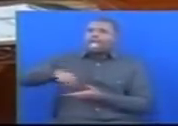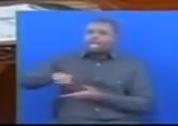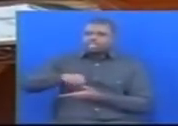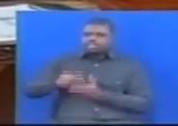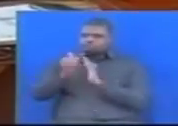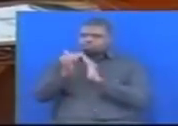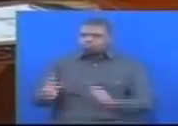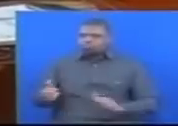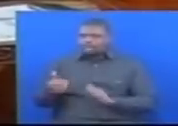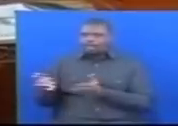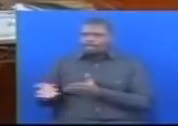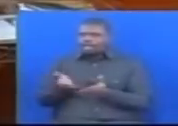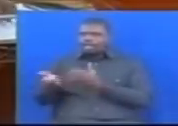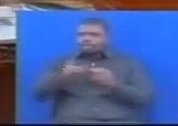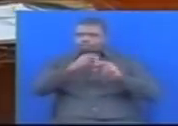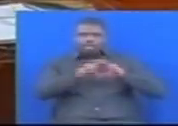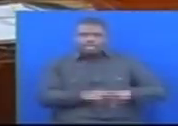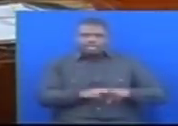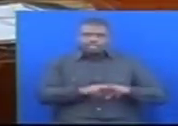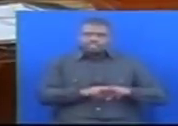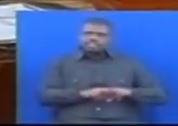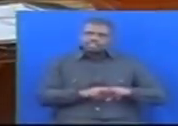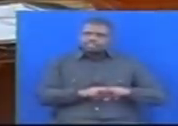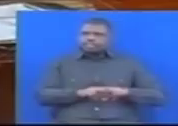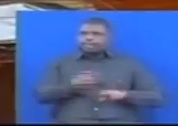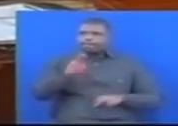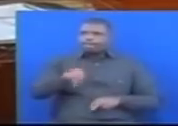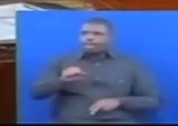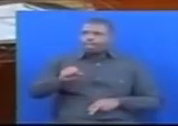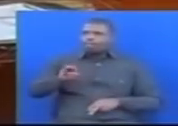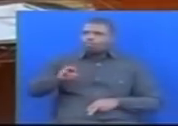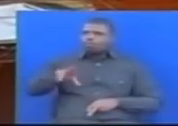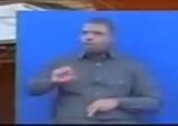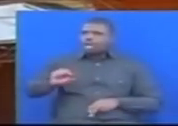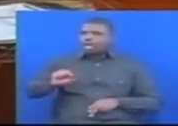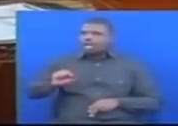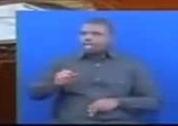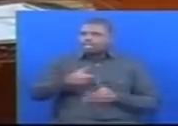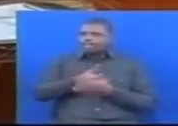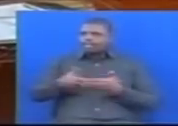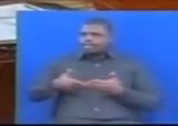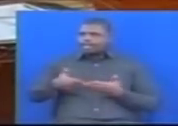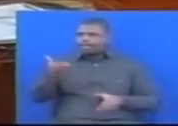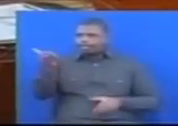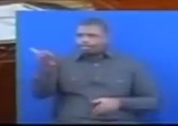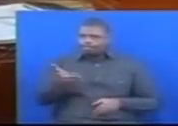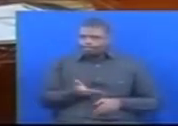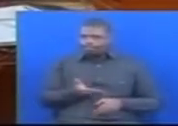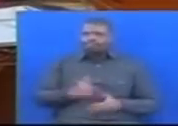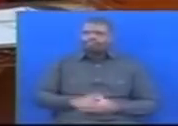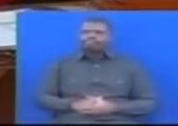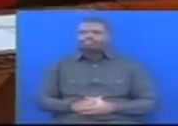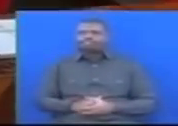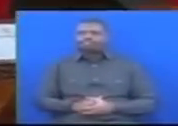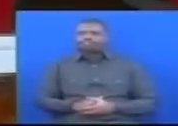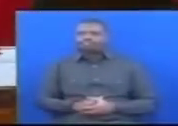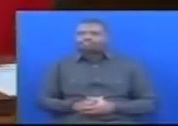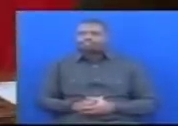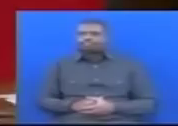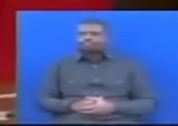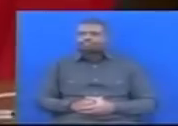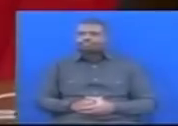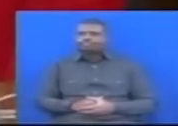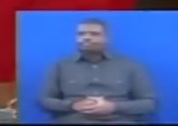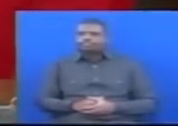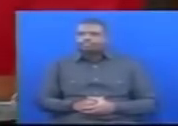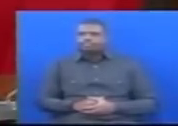kurudisha eneo la hekari takriban 2000 za shamba pori la Nambarapi kwa halmashauri ya